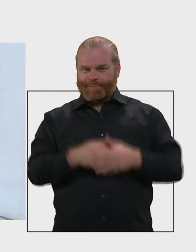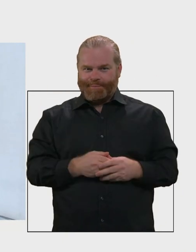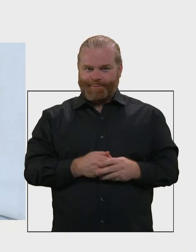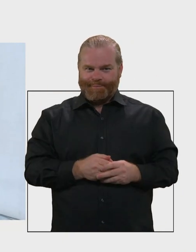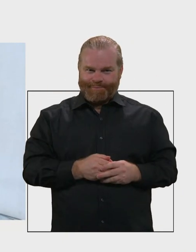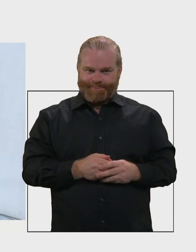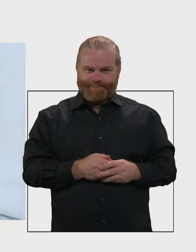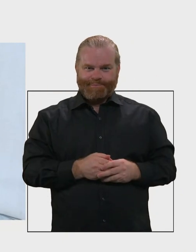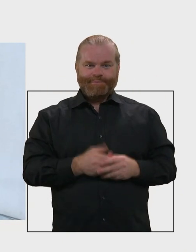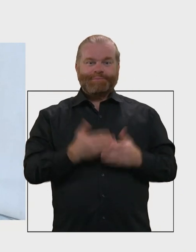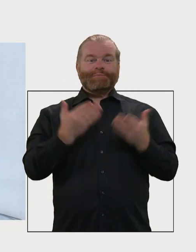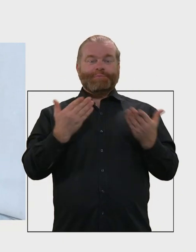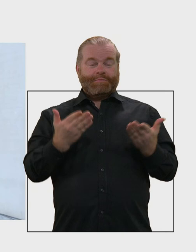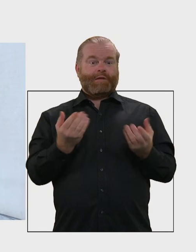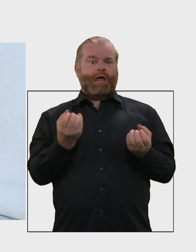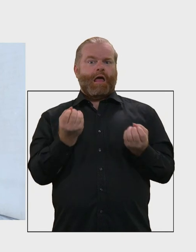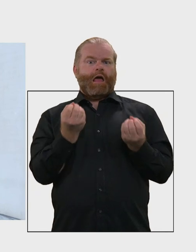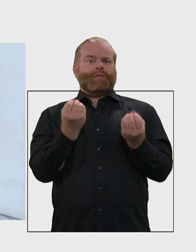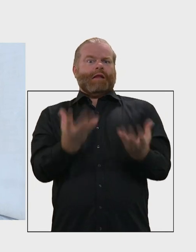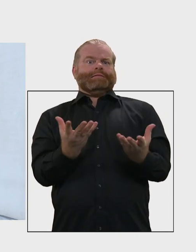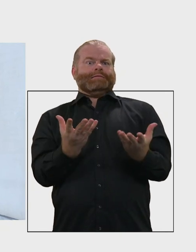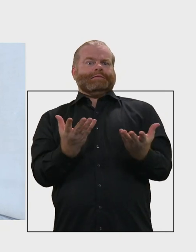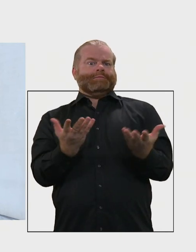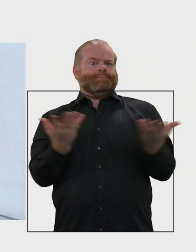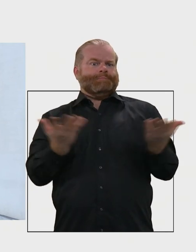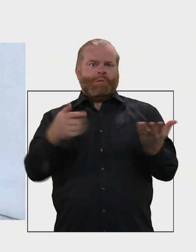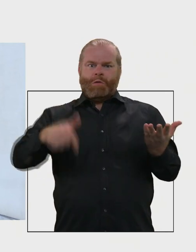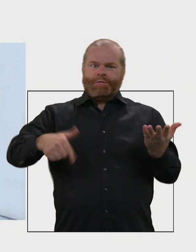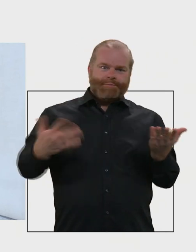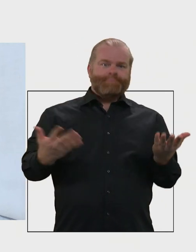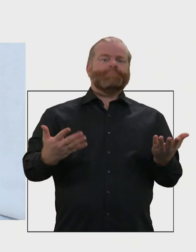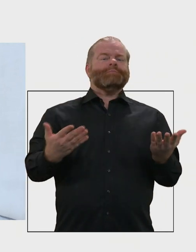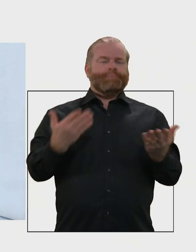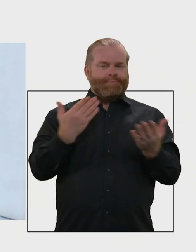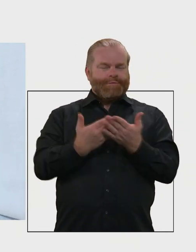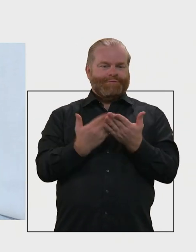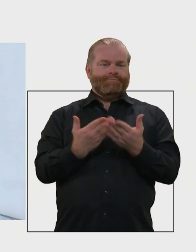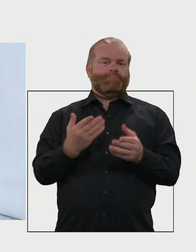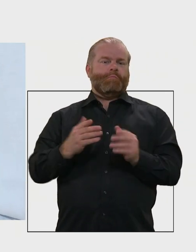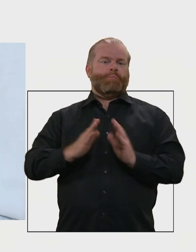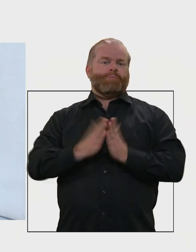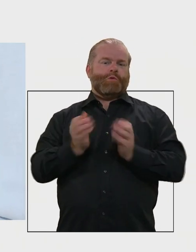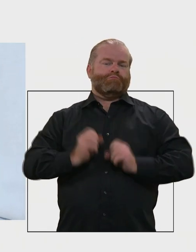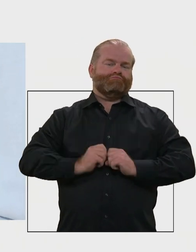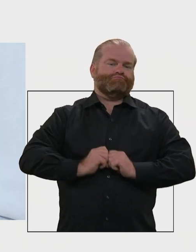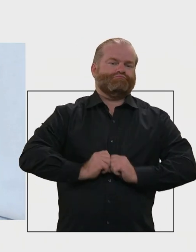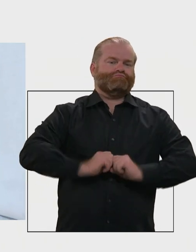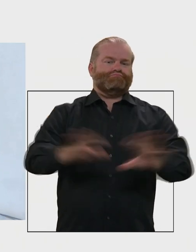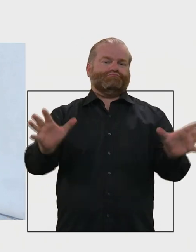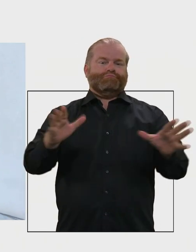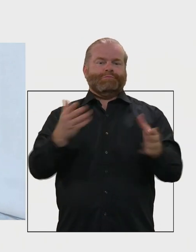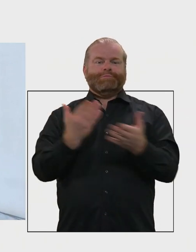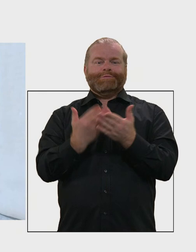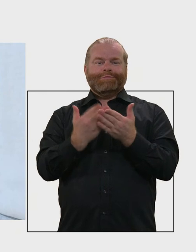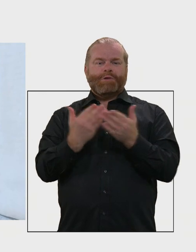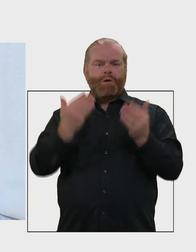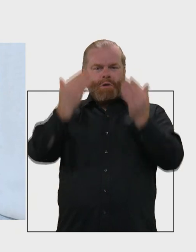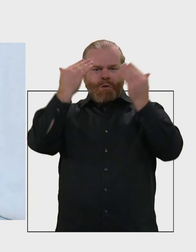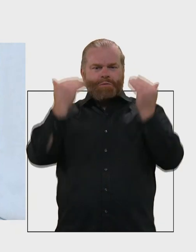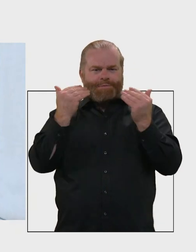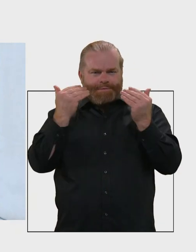vom Kloster zum Humboldt-Forum, 700 Jahre Geschichte und Architektur, ein Buch zum Tasten, Sehen und Hören.